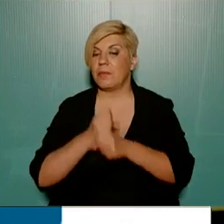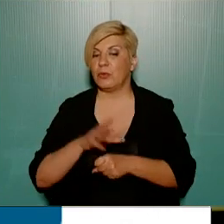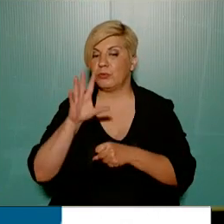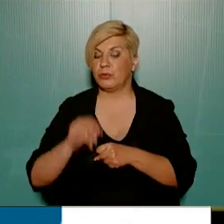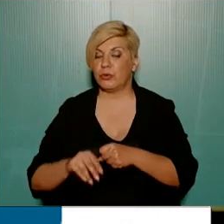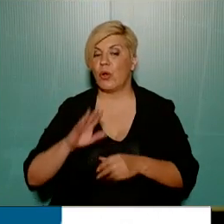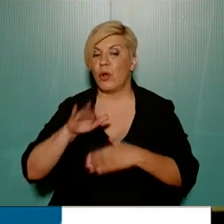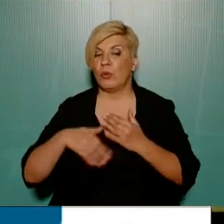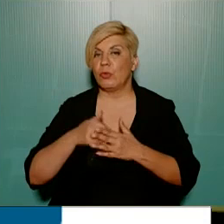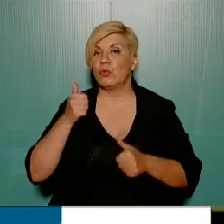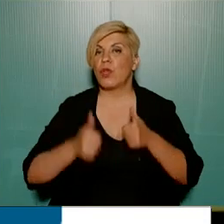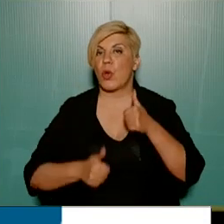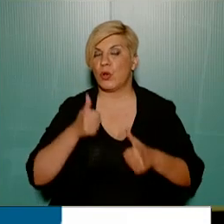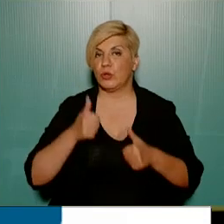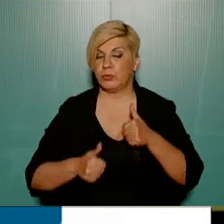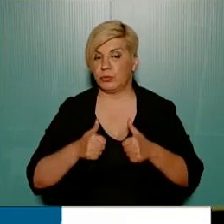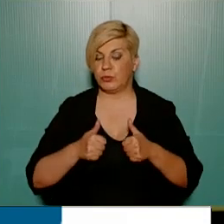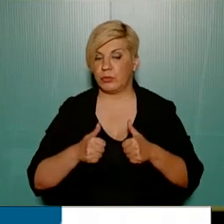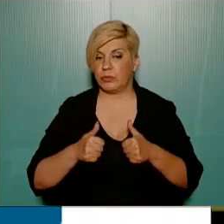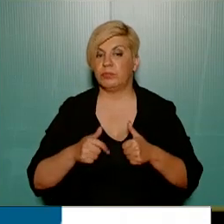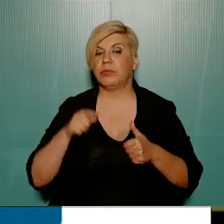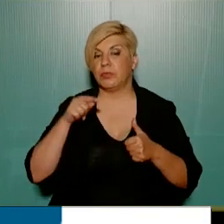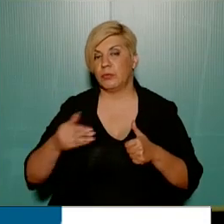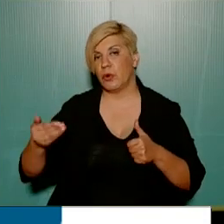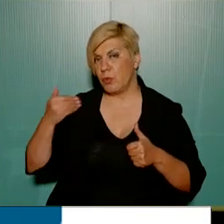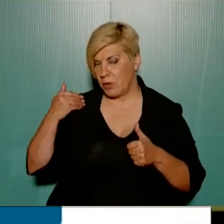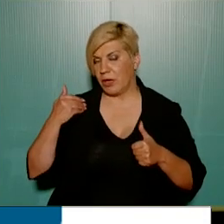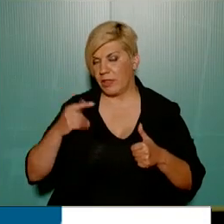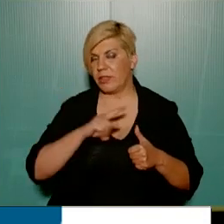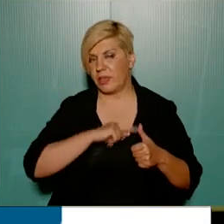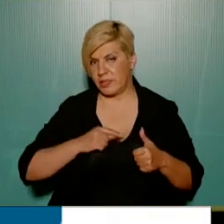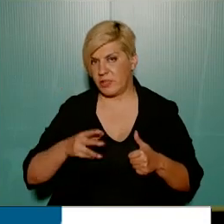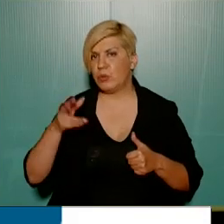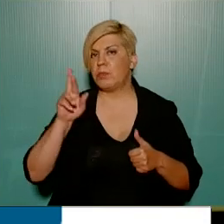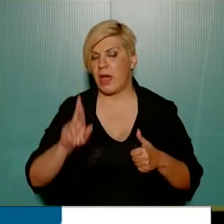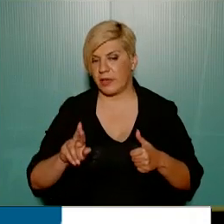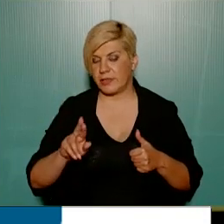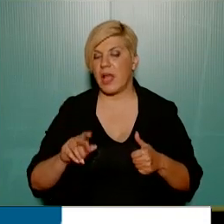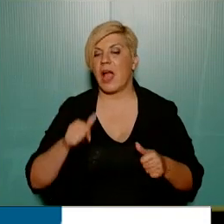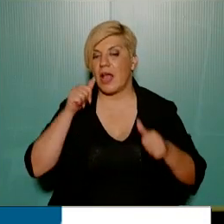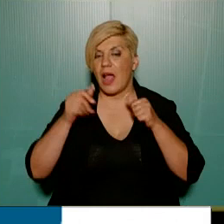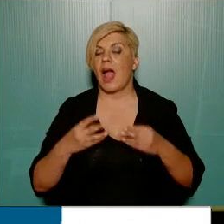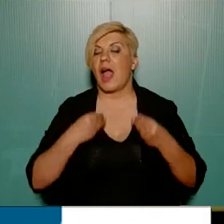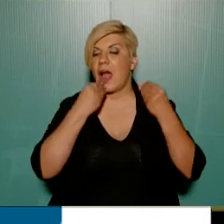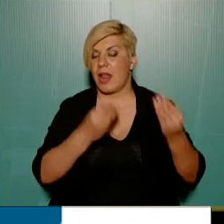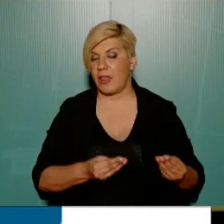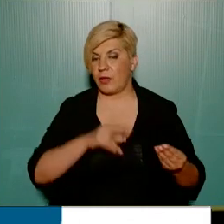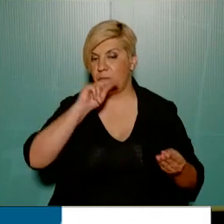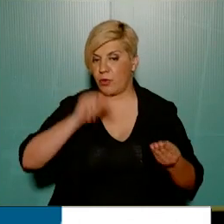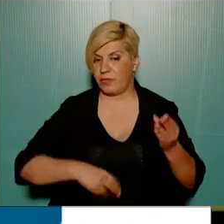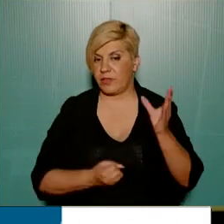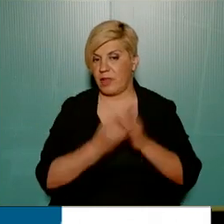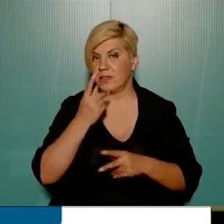αφορούσε στην ολοκλήρωση του διαγωνισμού που κληρονομήσαμε από την προηγούμενη διοίκηση, με την ανακήρυξη αναδόχου και με την υπογραφή της